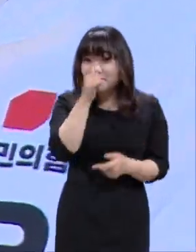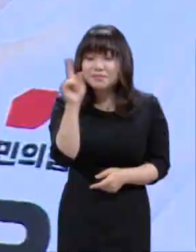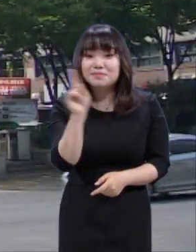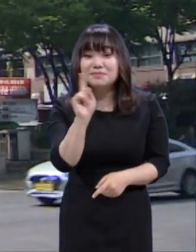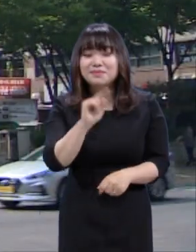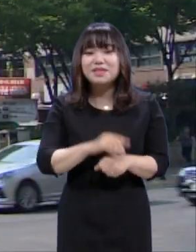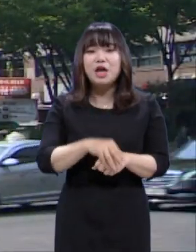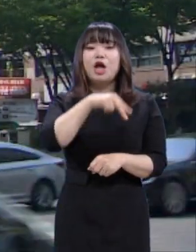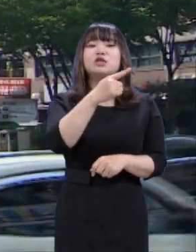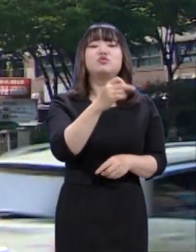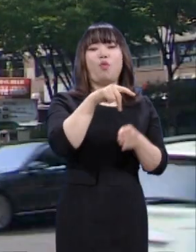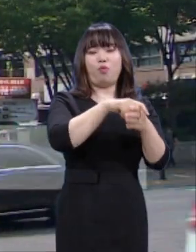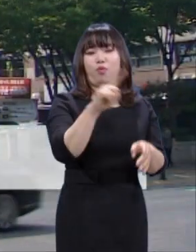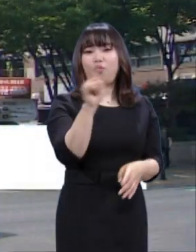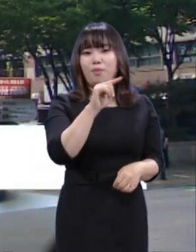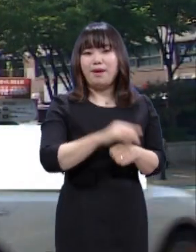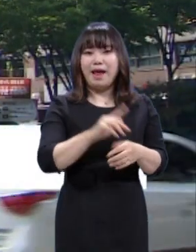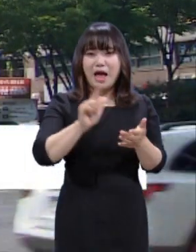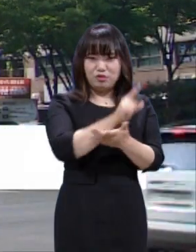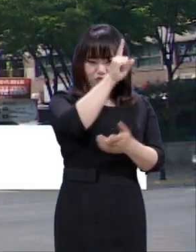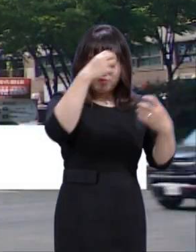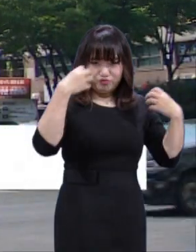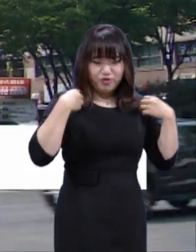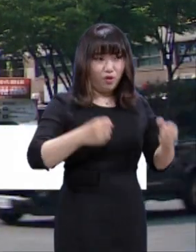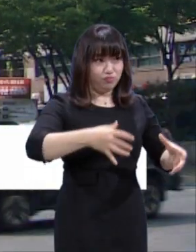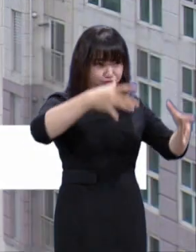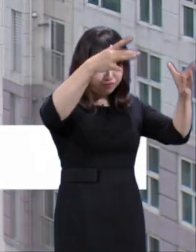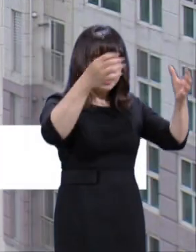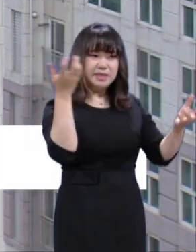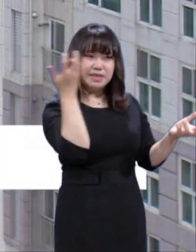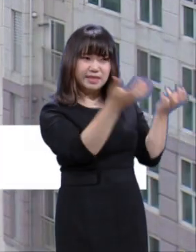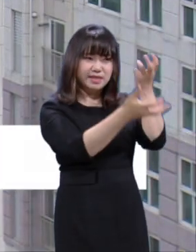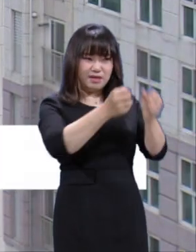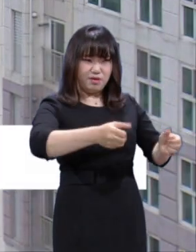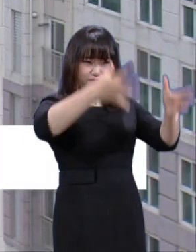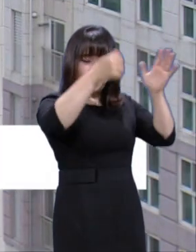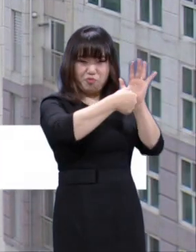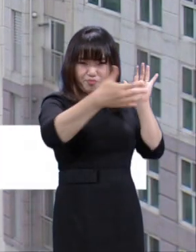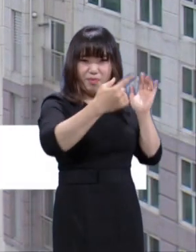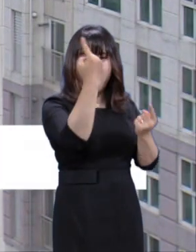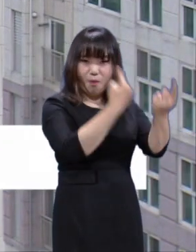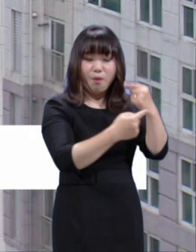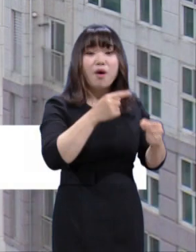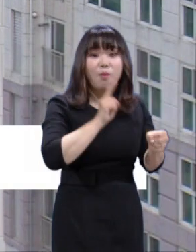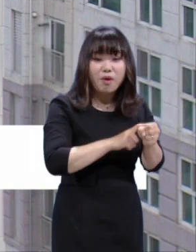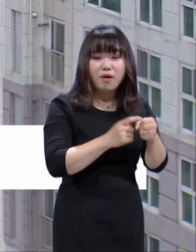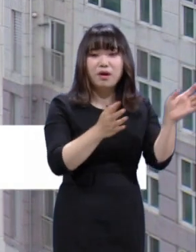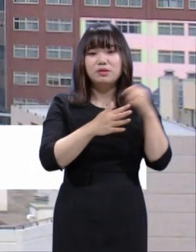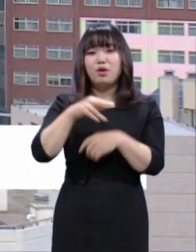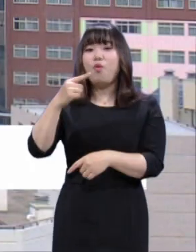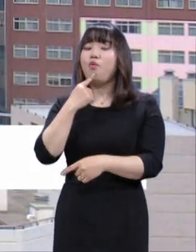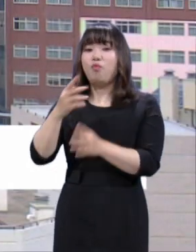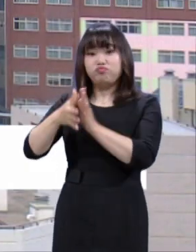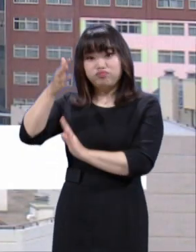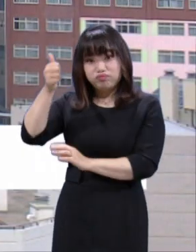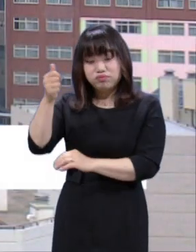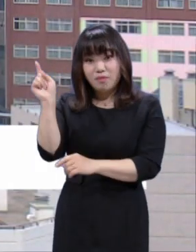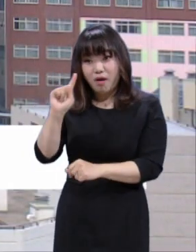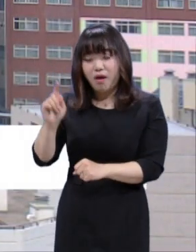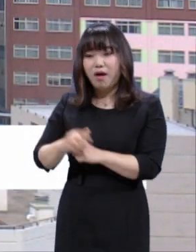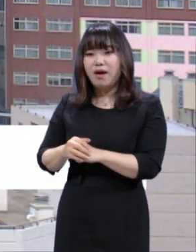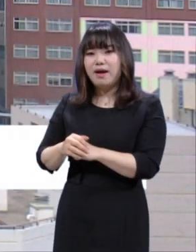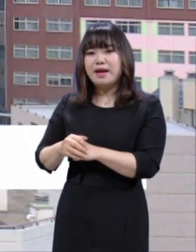송영길 후보는 강서구청사 랜드마크 유치를, 또 오세훈 후보는 방화와 마곡, 가양,